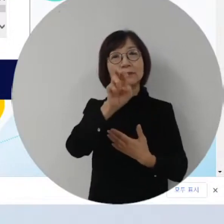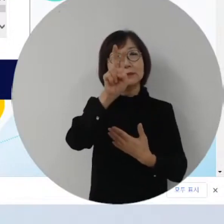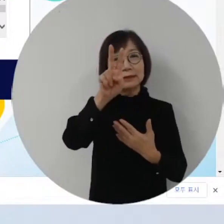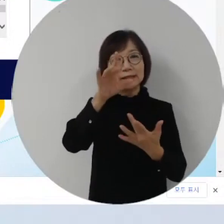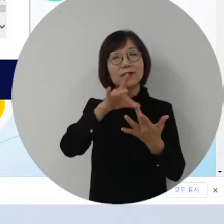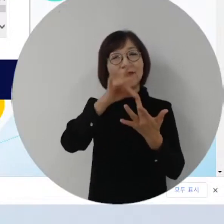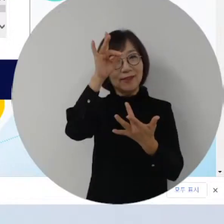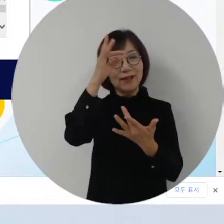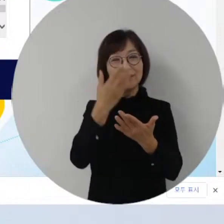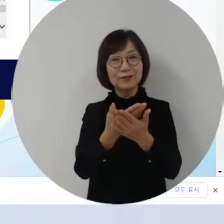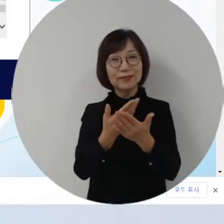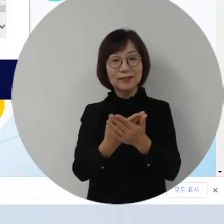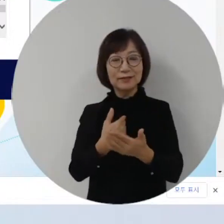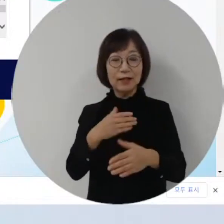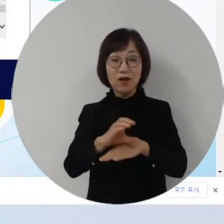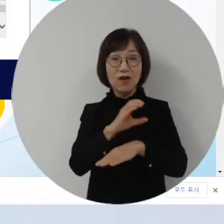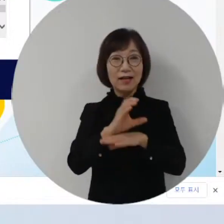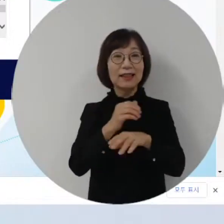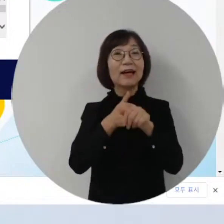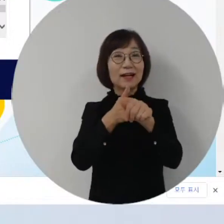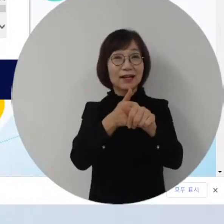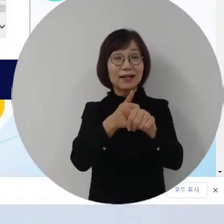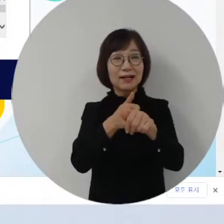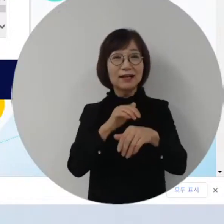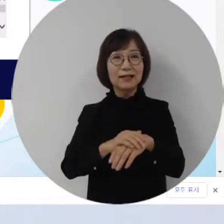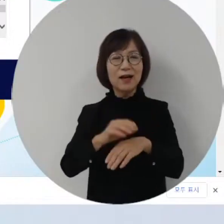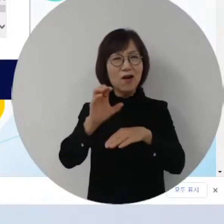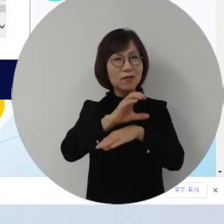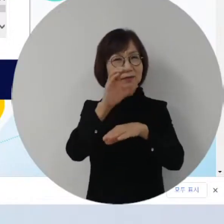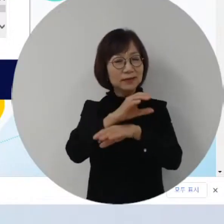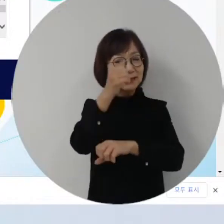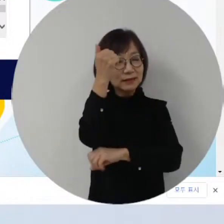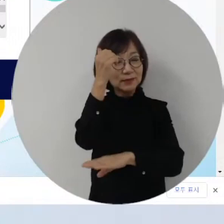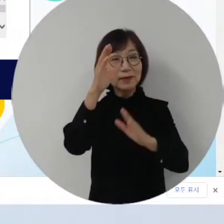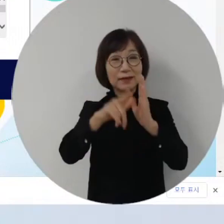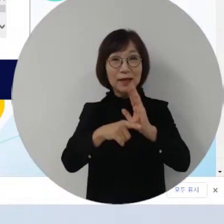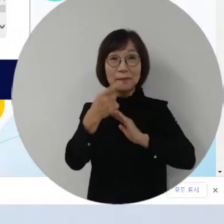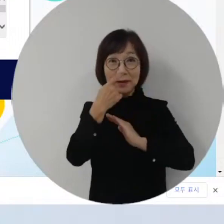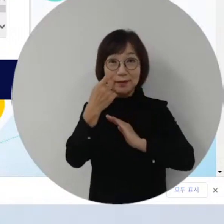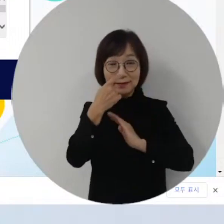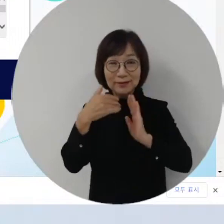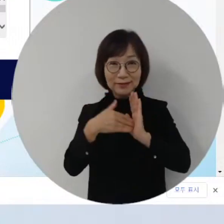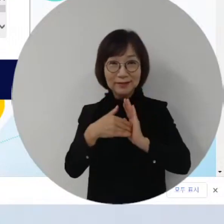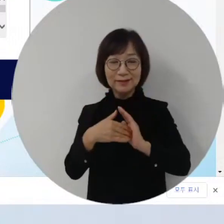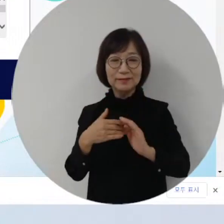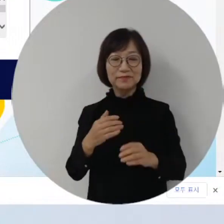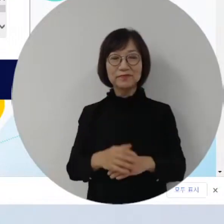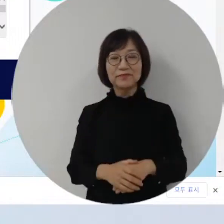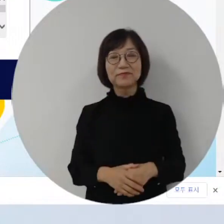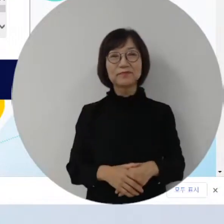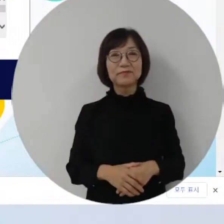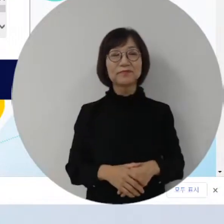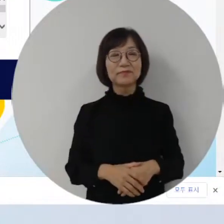해주시면 됩니다. 요 컴퓨터 기초 시간에 배웠을 거예요. 네, 운영체제 보는 방법.